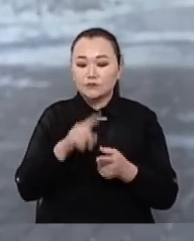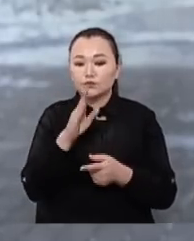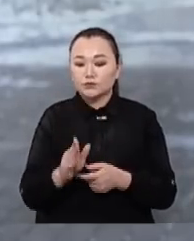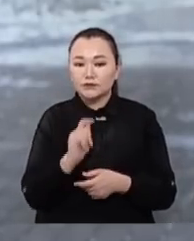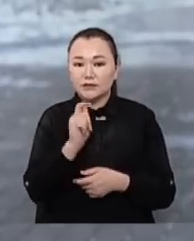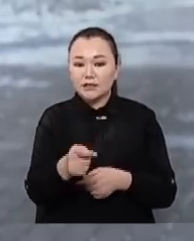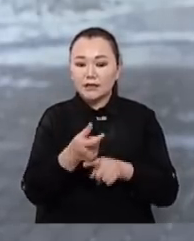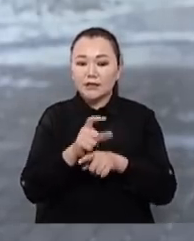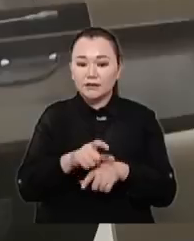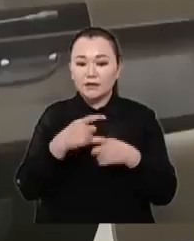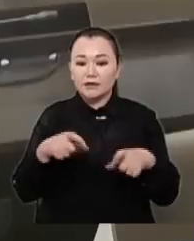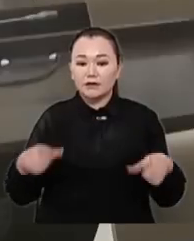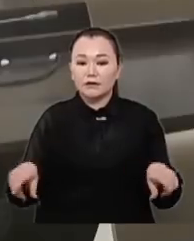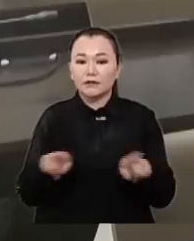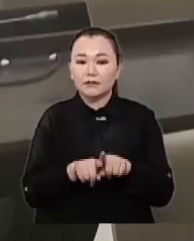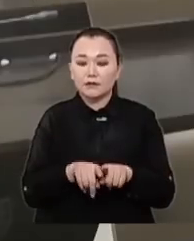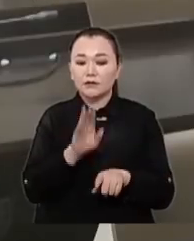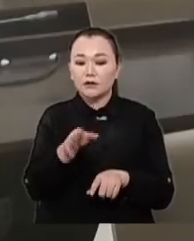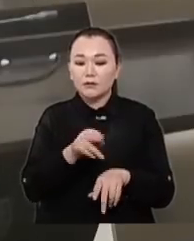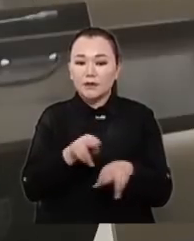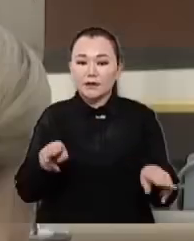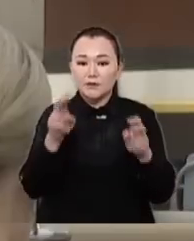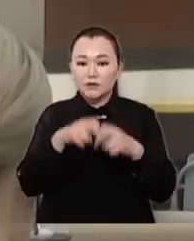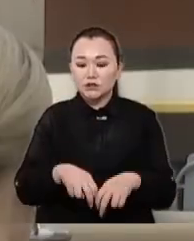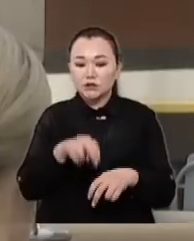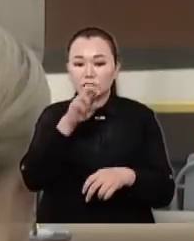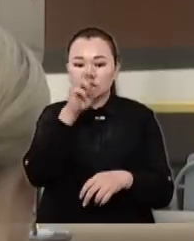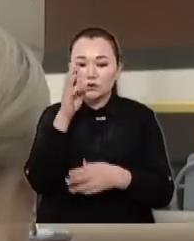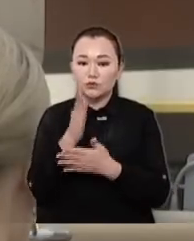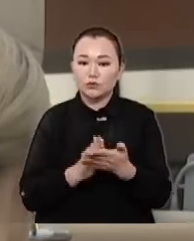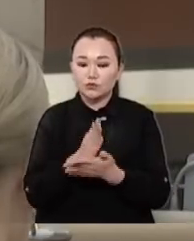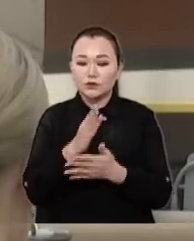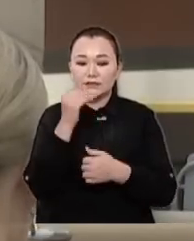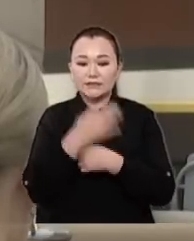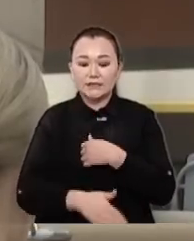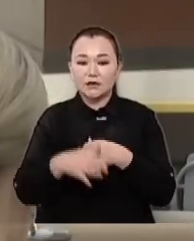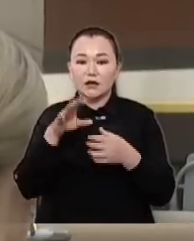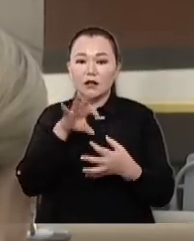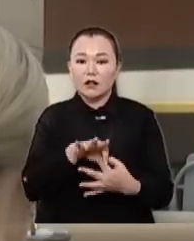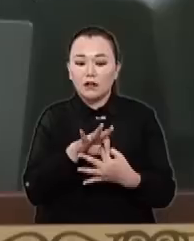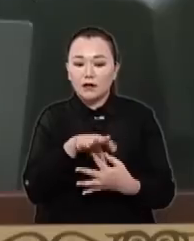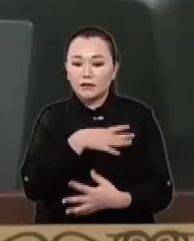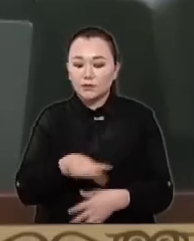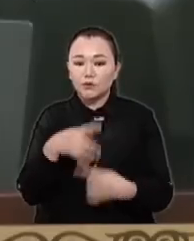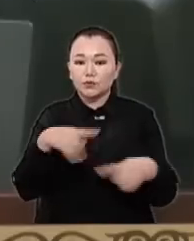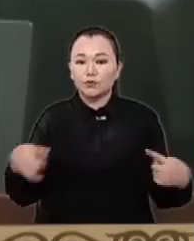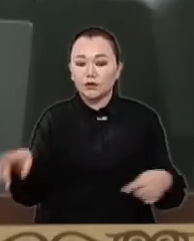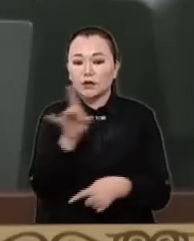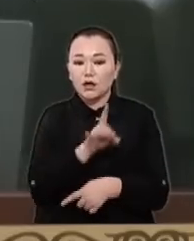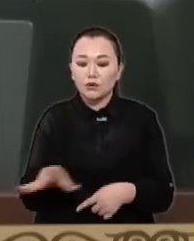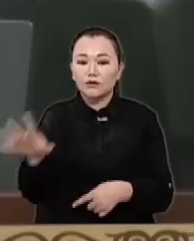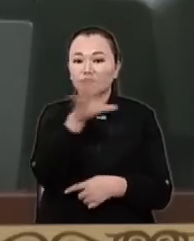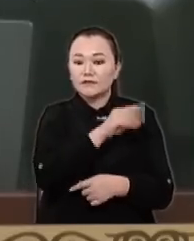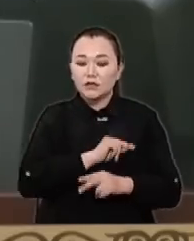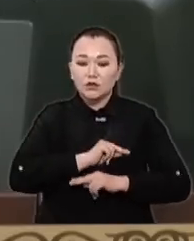бұл емтихана сияқты. Парламент қарауында мемлекеттік қызметкерлердің орталықта байланып қалмай, еліміздің өзге де аймақтарында